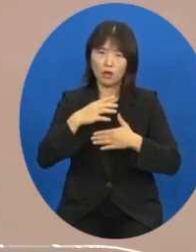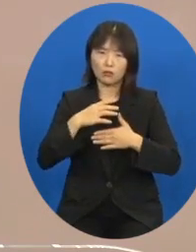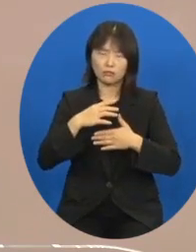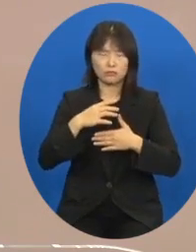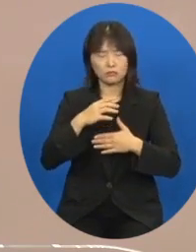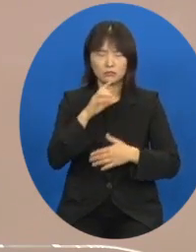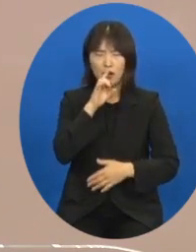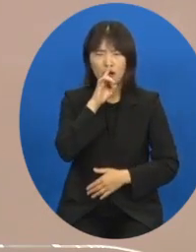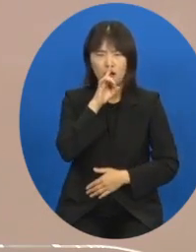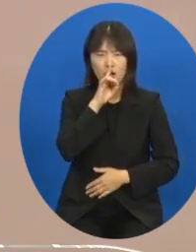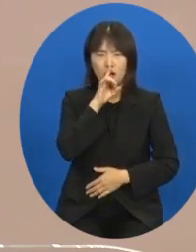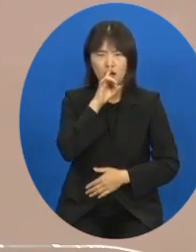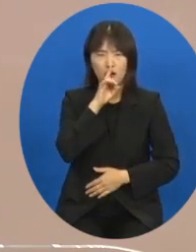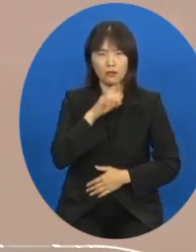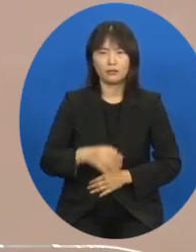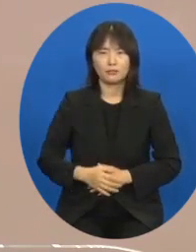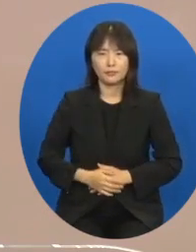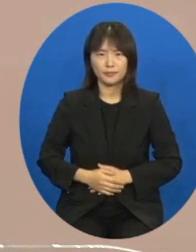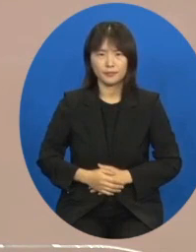되어서는 안 되는 것입니다.